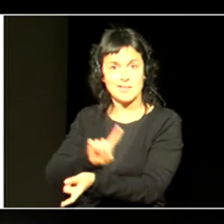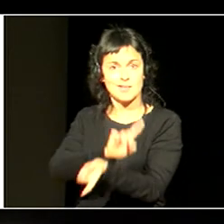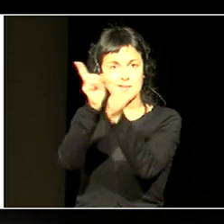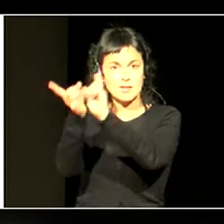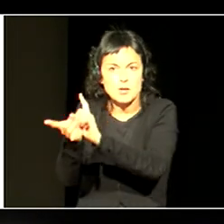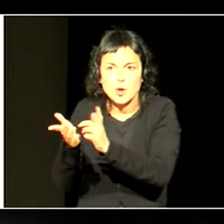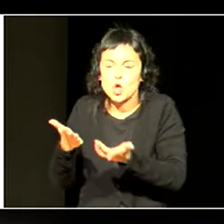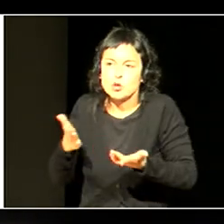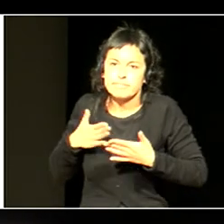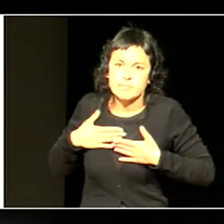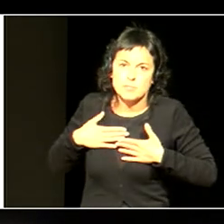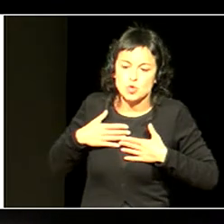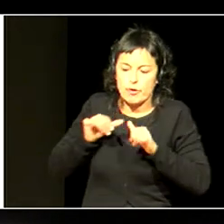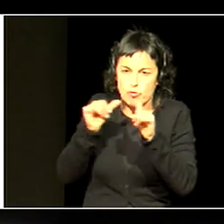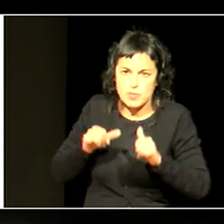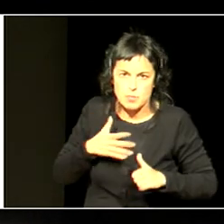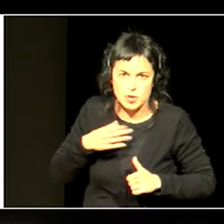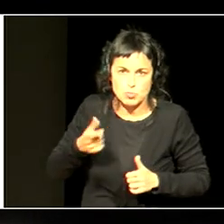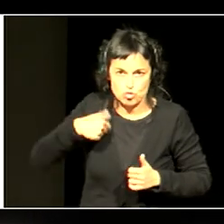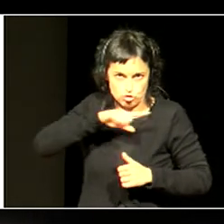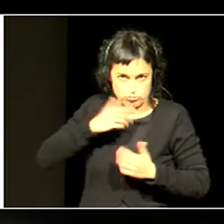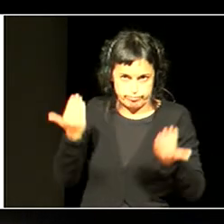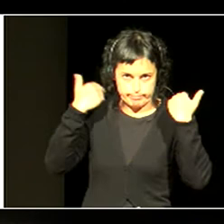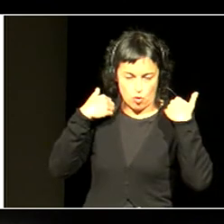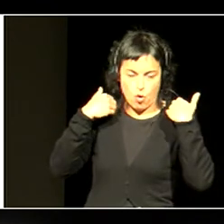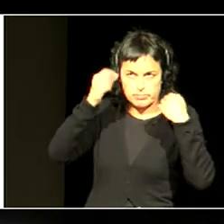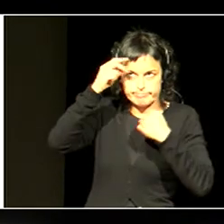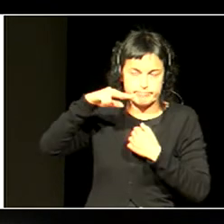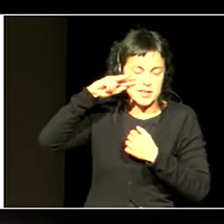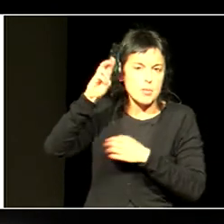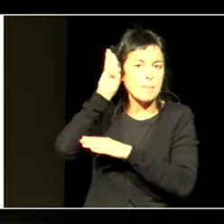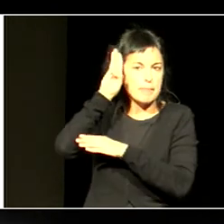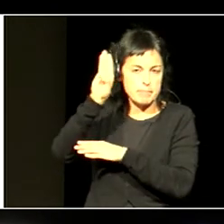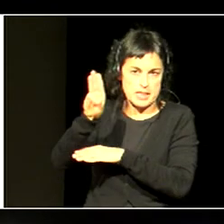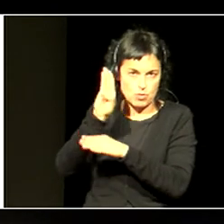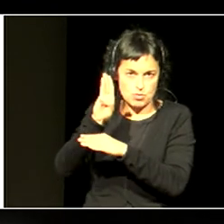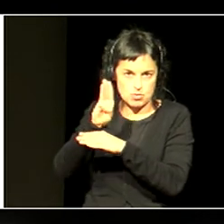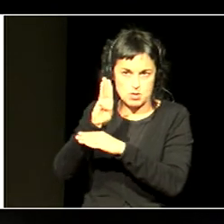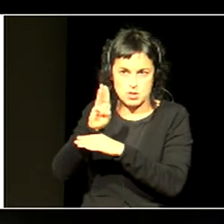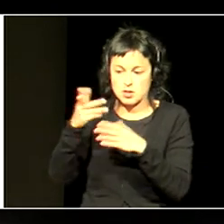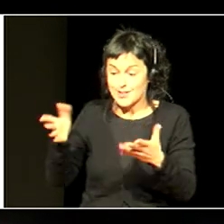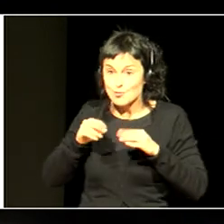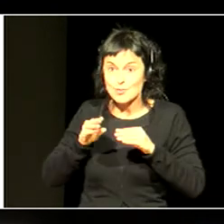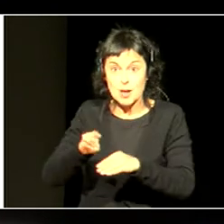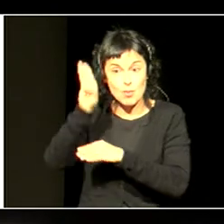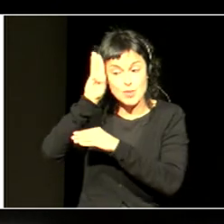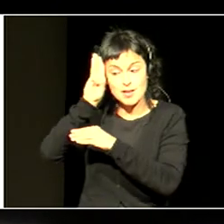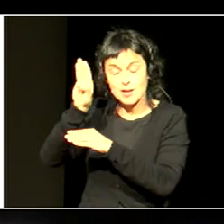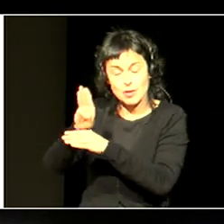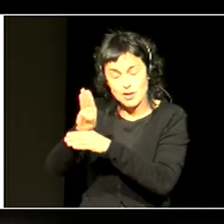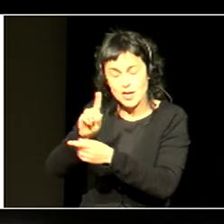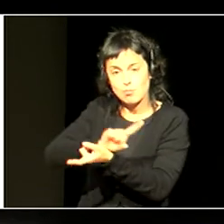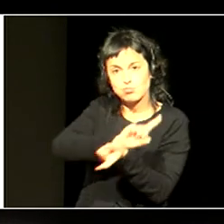neurrizan, guk gezen badakigu pedagogizataz, bueno, erabili daigun hori, ez da? Erabili daigun pedagogi transformatzaile edo kritiko